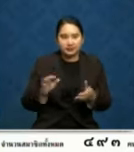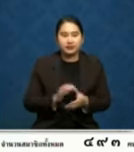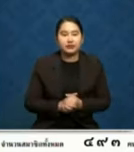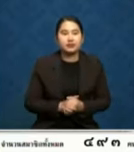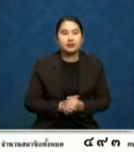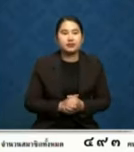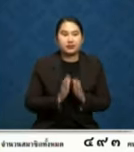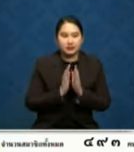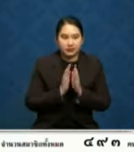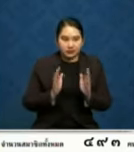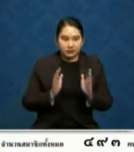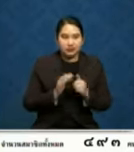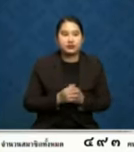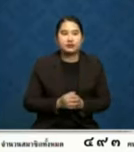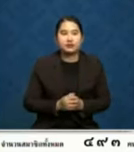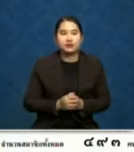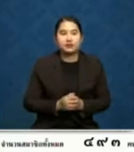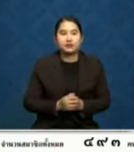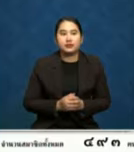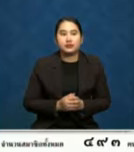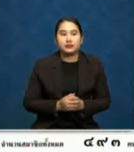ประธานขอบพระคุณ